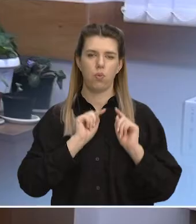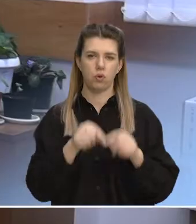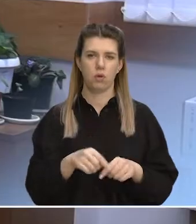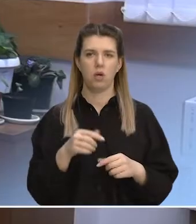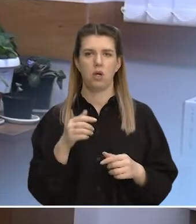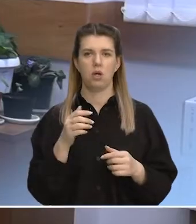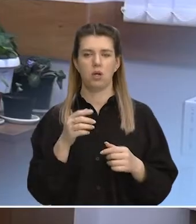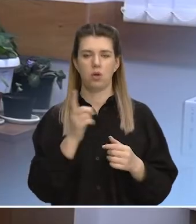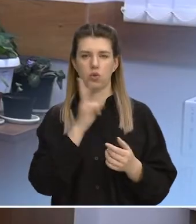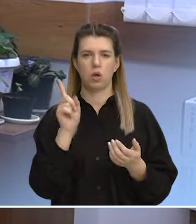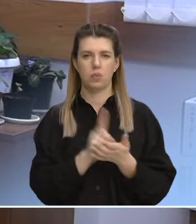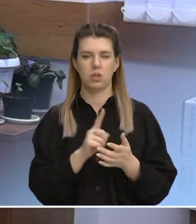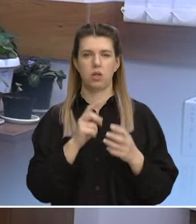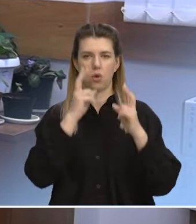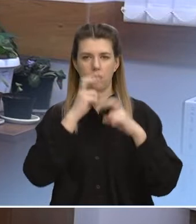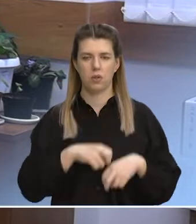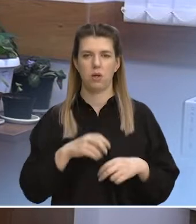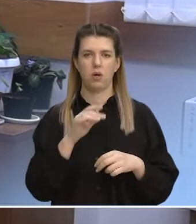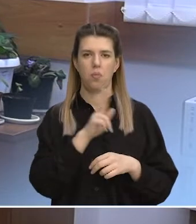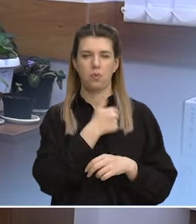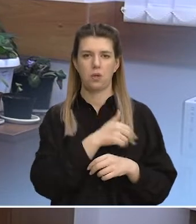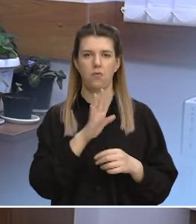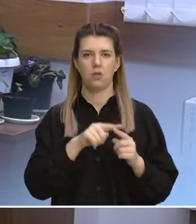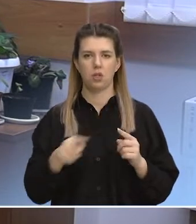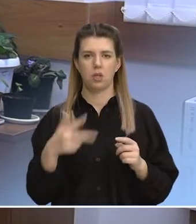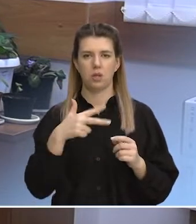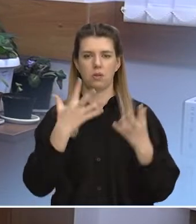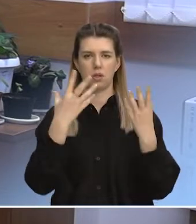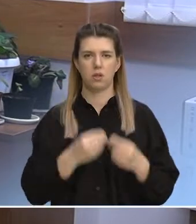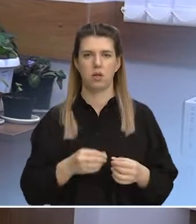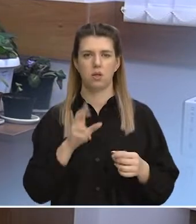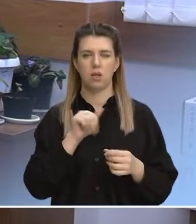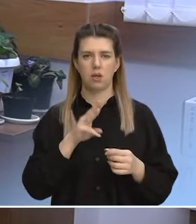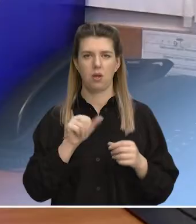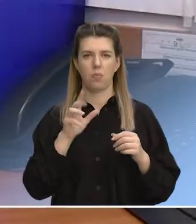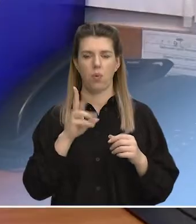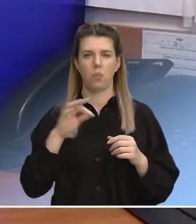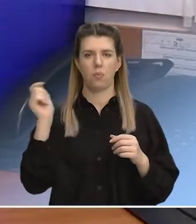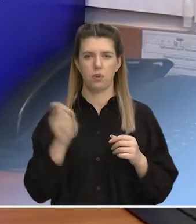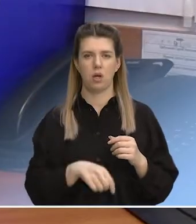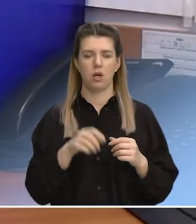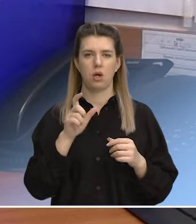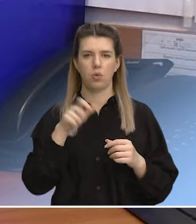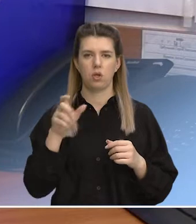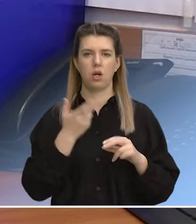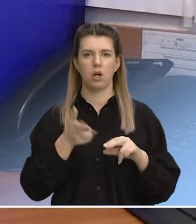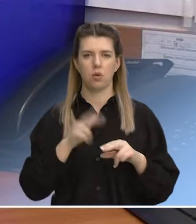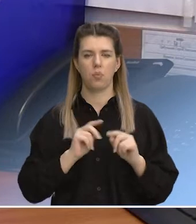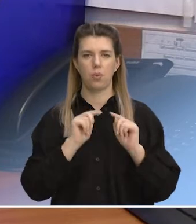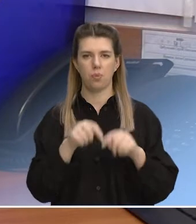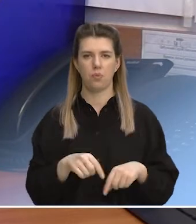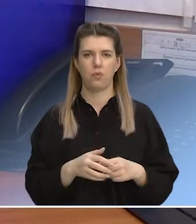деятельности, обязаны пройти медицинское освидетельствование в течение 30 календарных дней с даты въезда. А иностранные граждане,